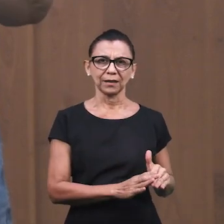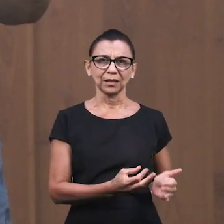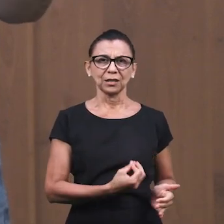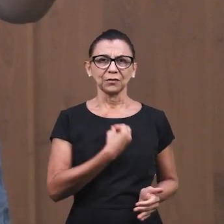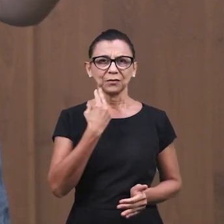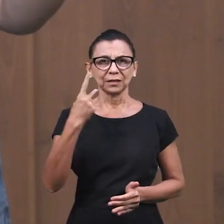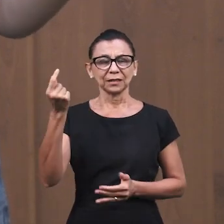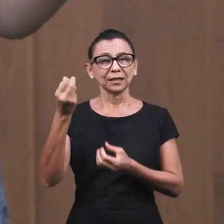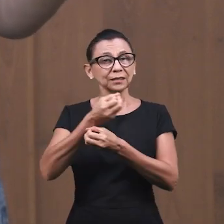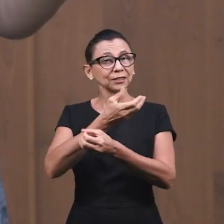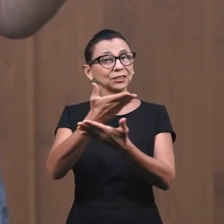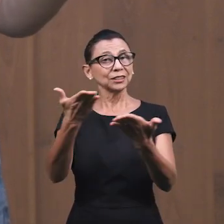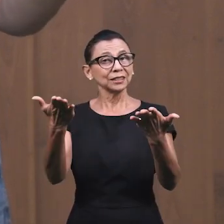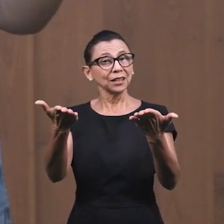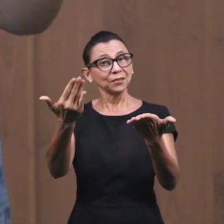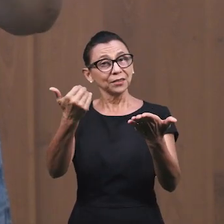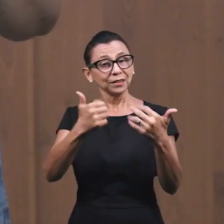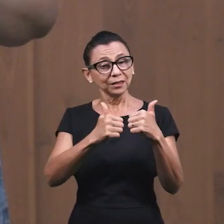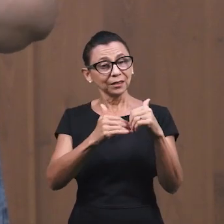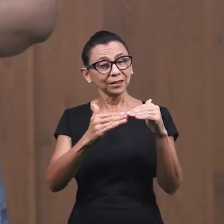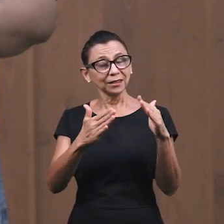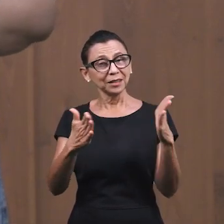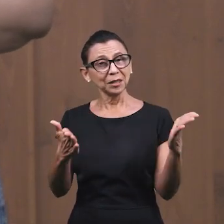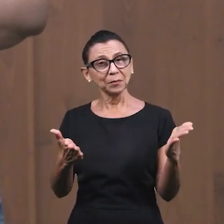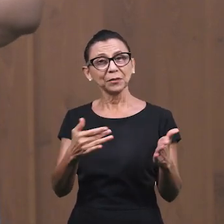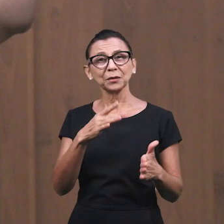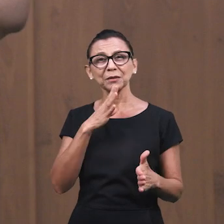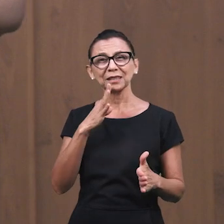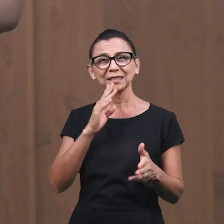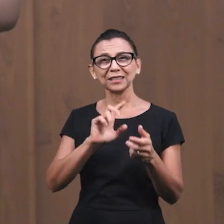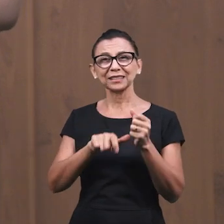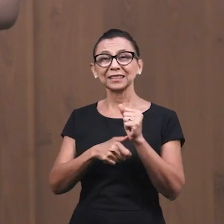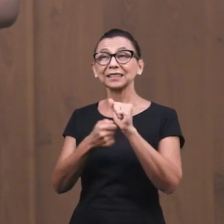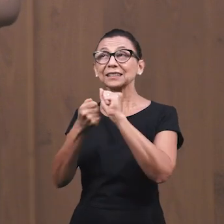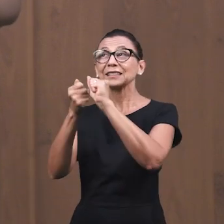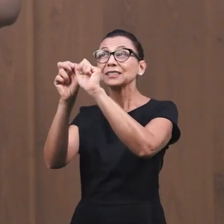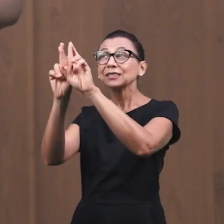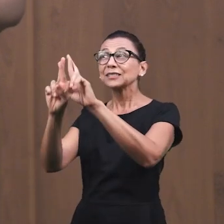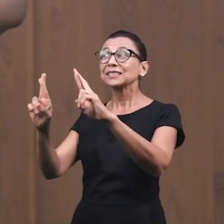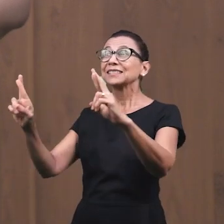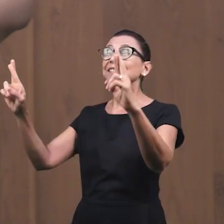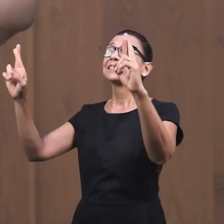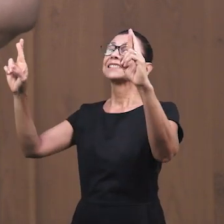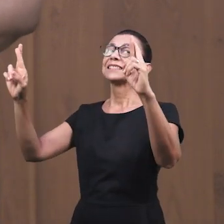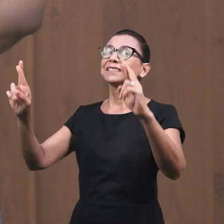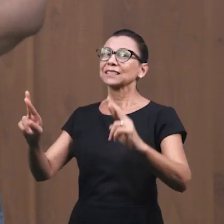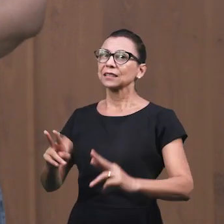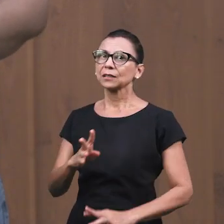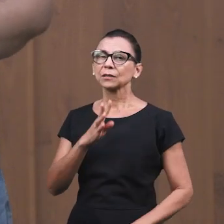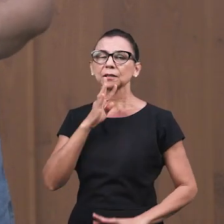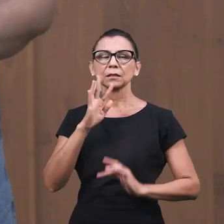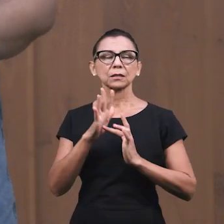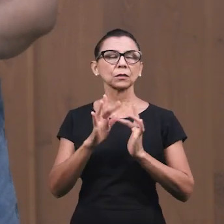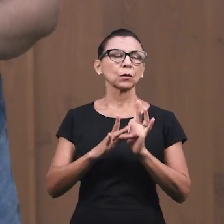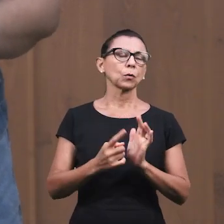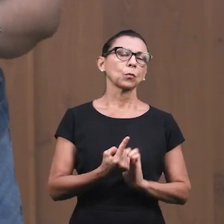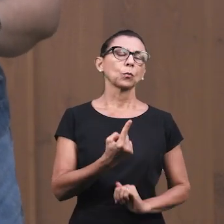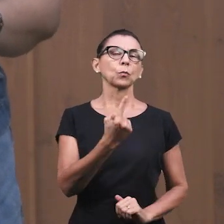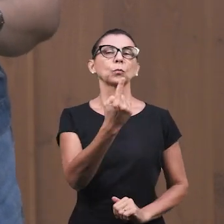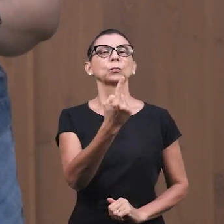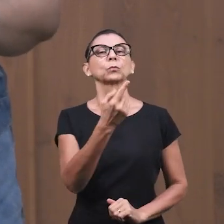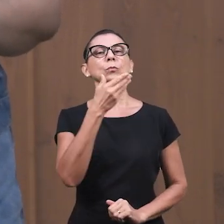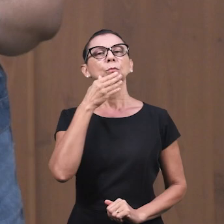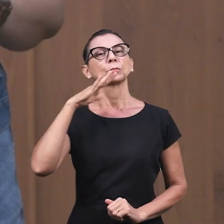éternelle. Ouvrez votre cœur pour connaître les secrets du royaume de Dieu, pour connaître Jésus,